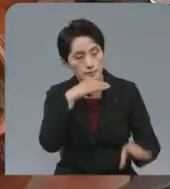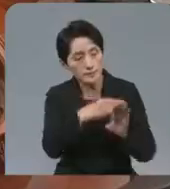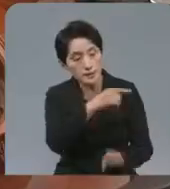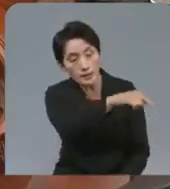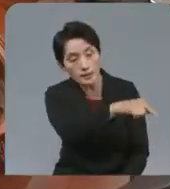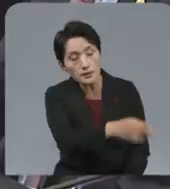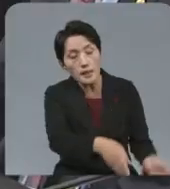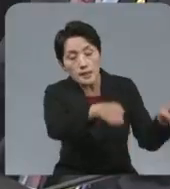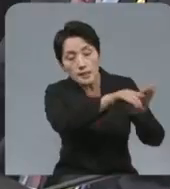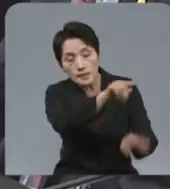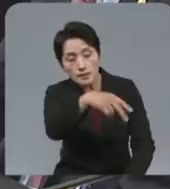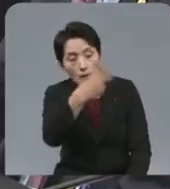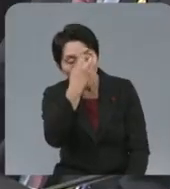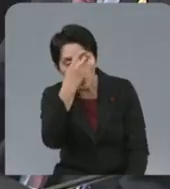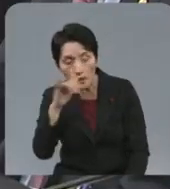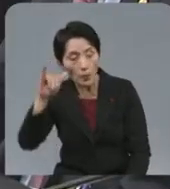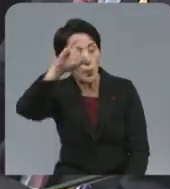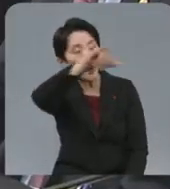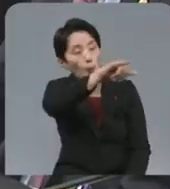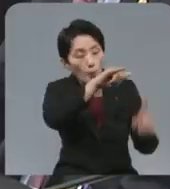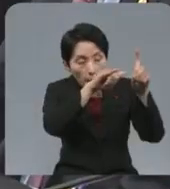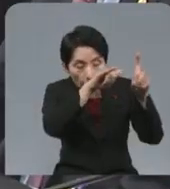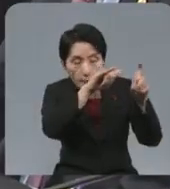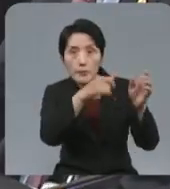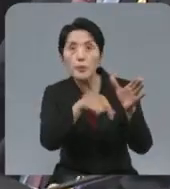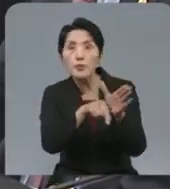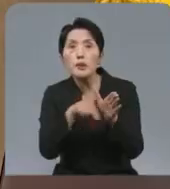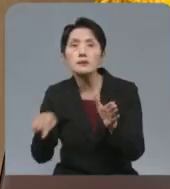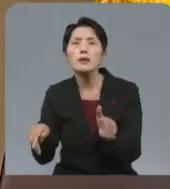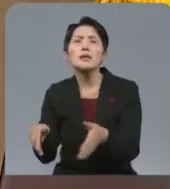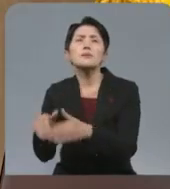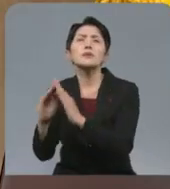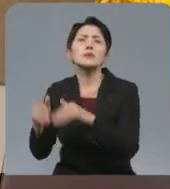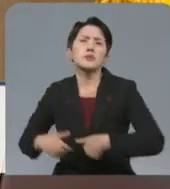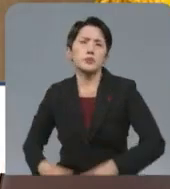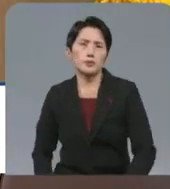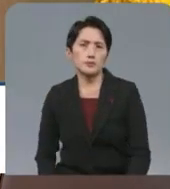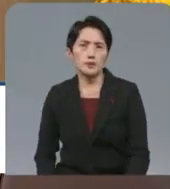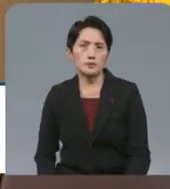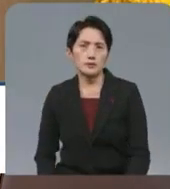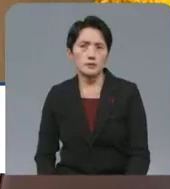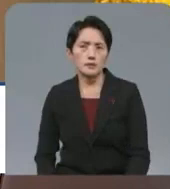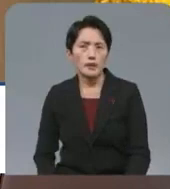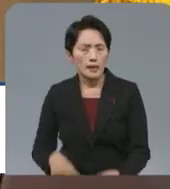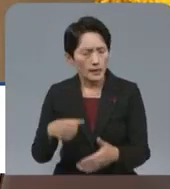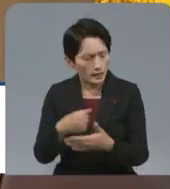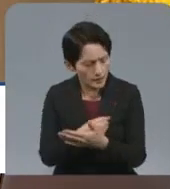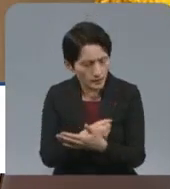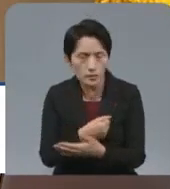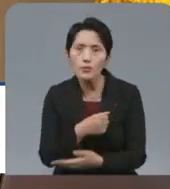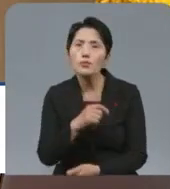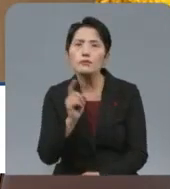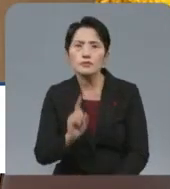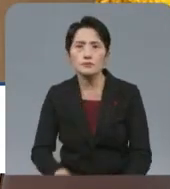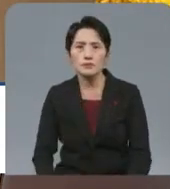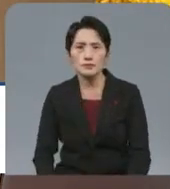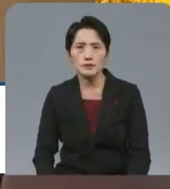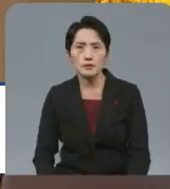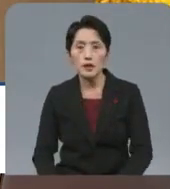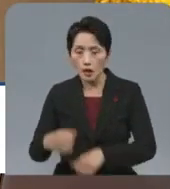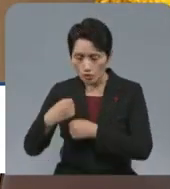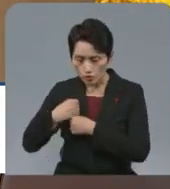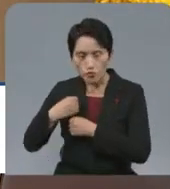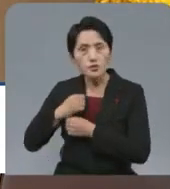称，文在寅政府时期并未就无人机应对采取措施。尹锡悦说，从2017年起完全没有进行相关训